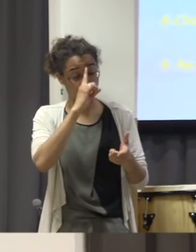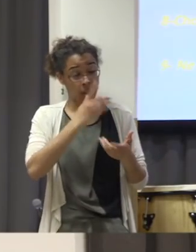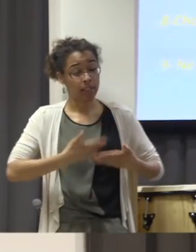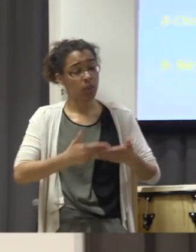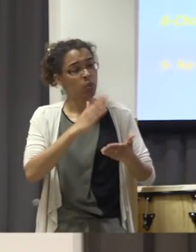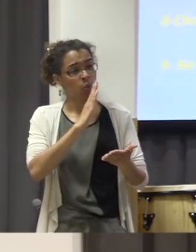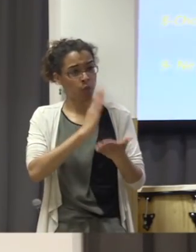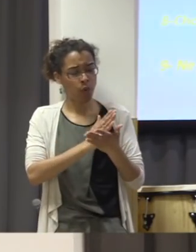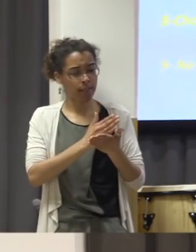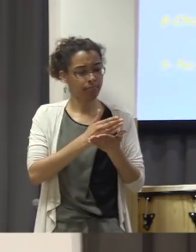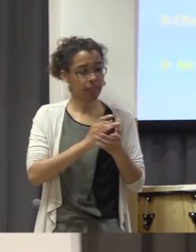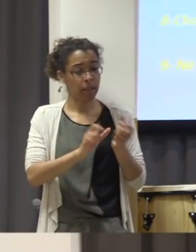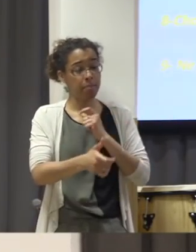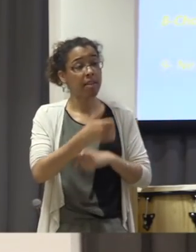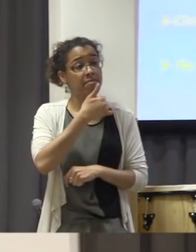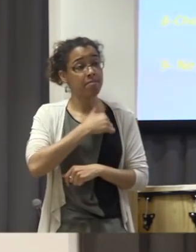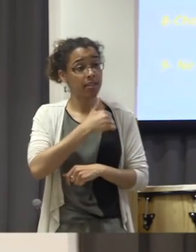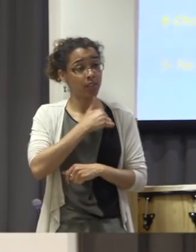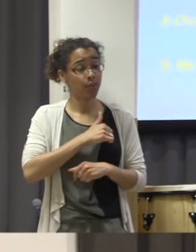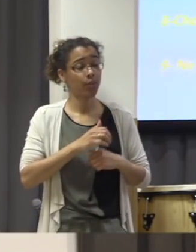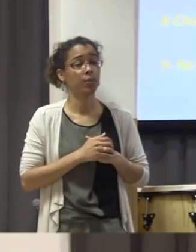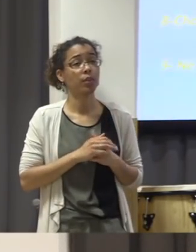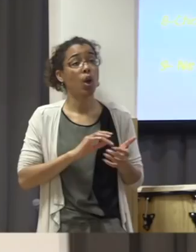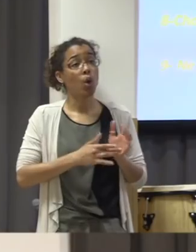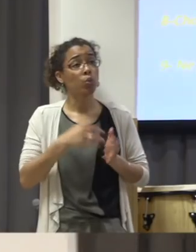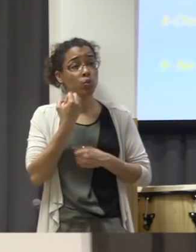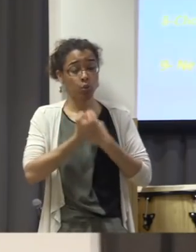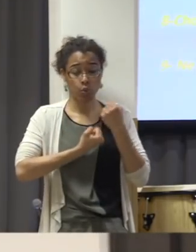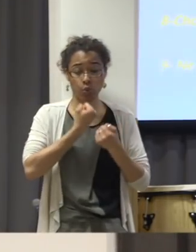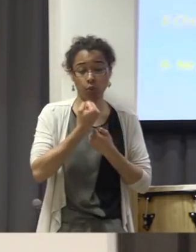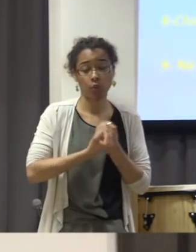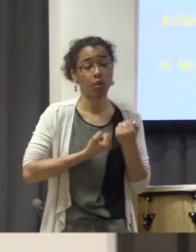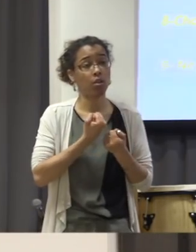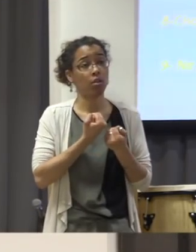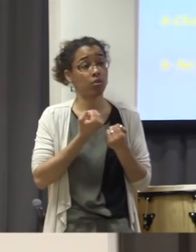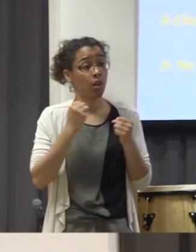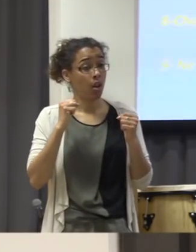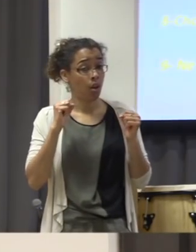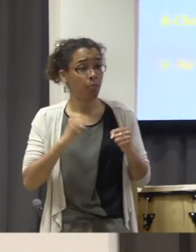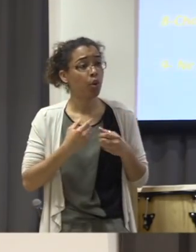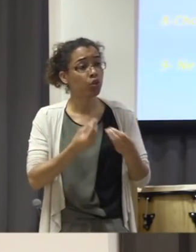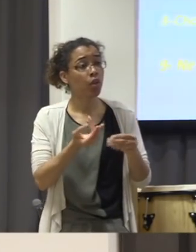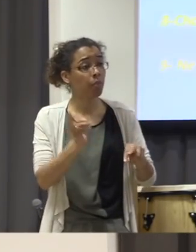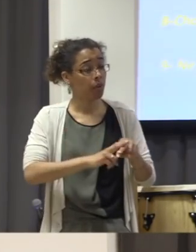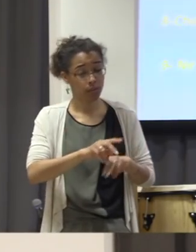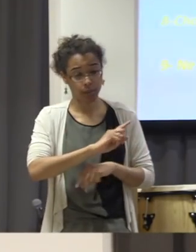patience. Alléluia. Bien-aimés, toute souffrance qu'une personne peut endurer n'est pas pour mourir.